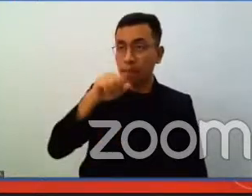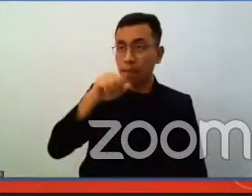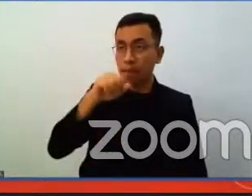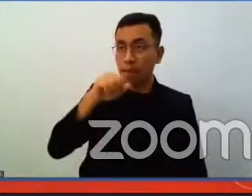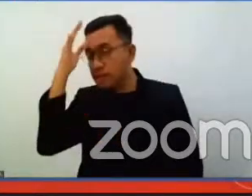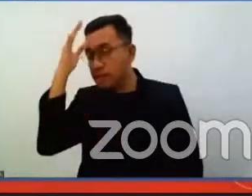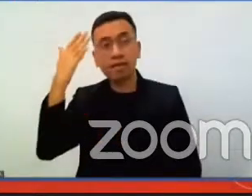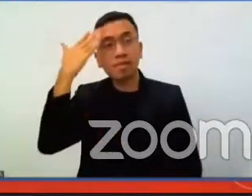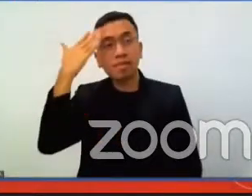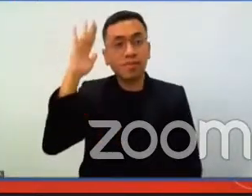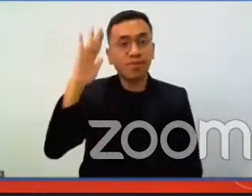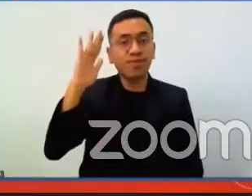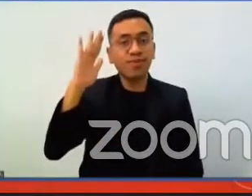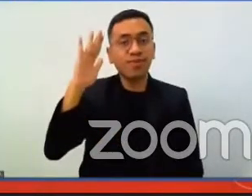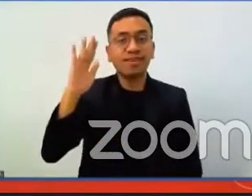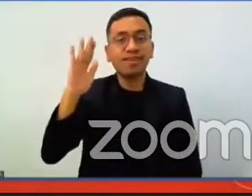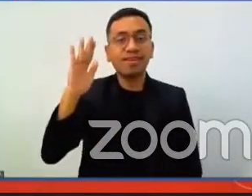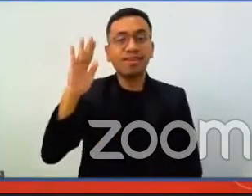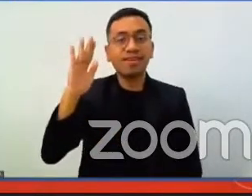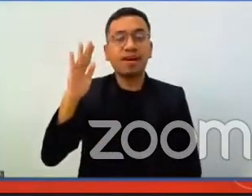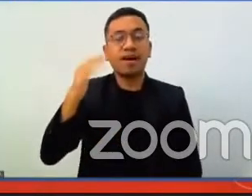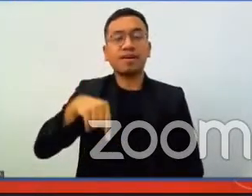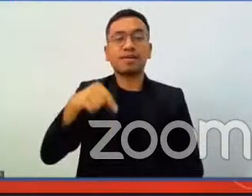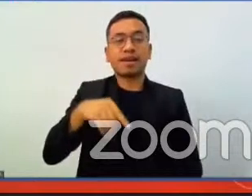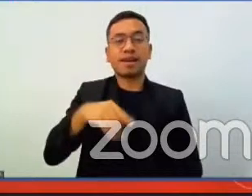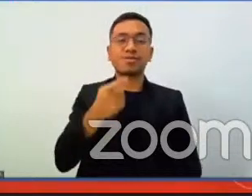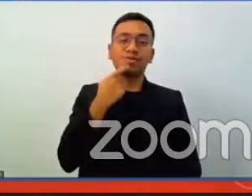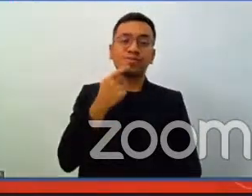antara presentasi materi dan juga